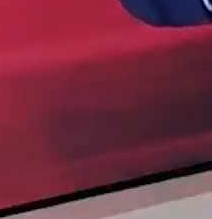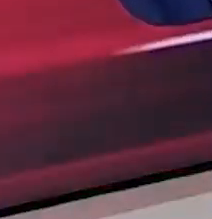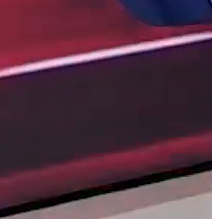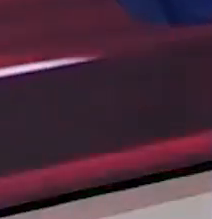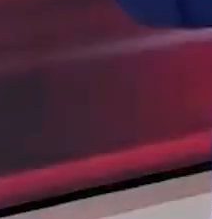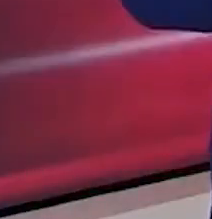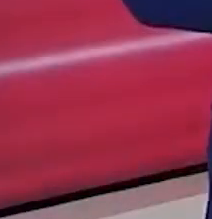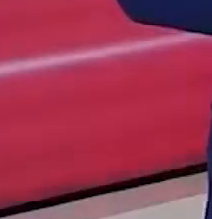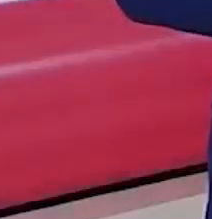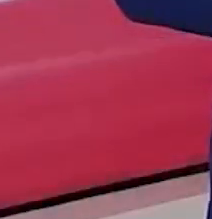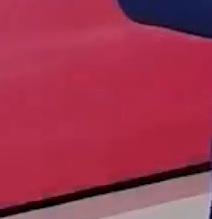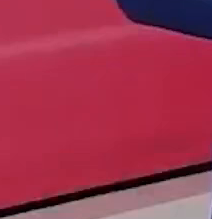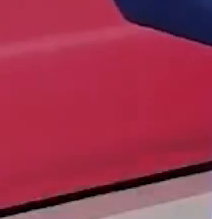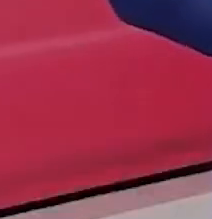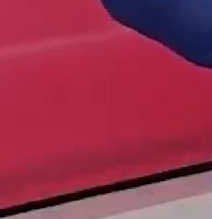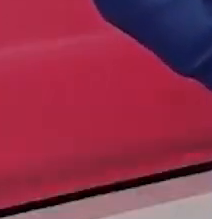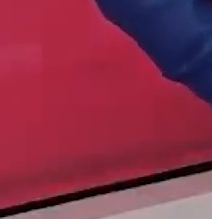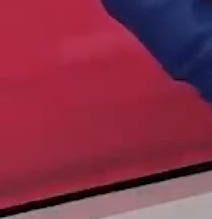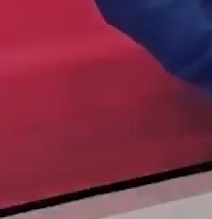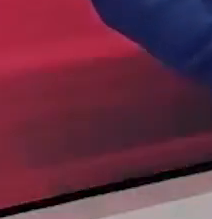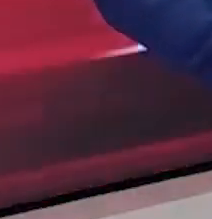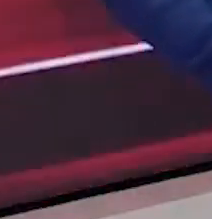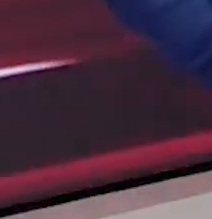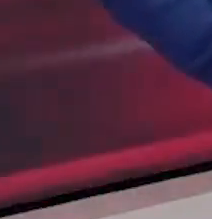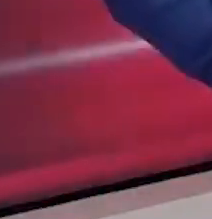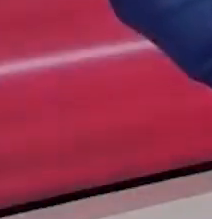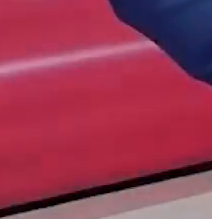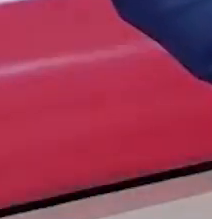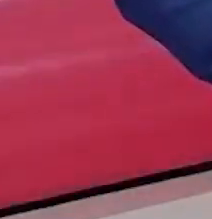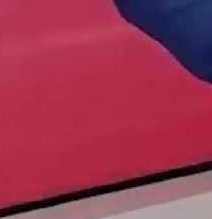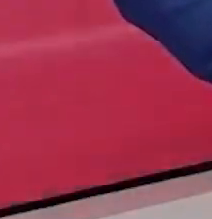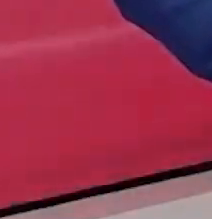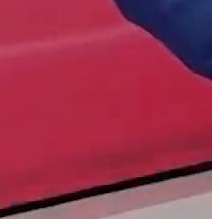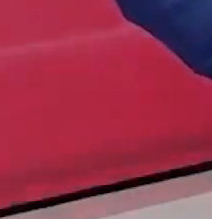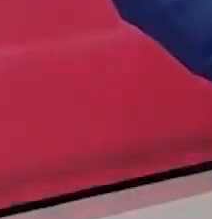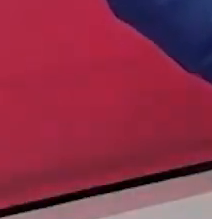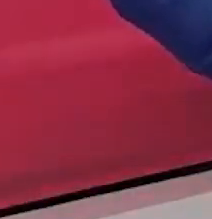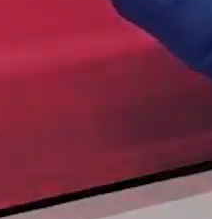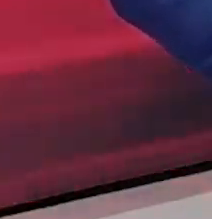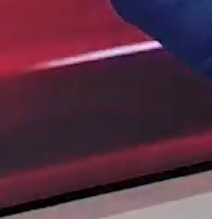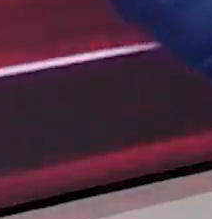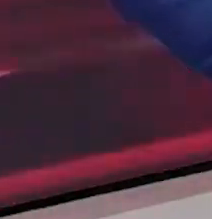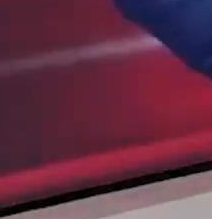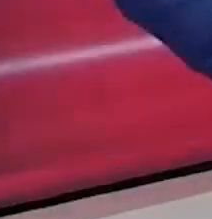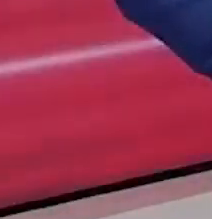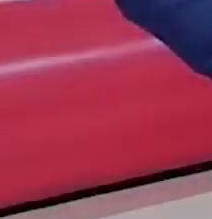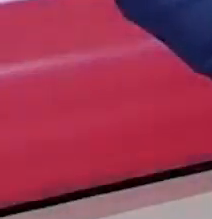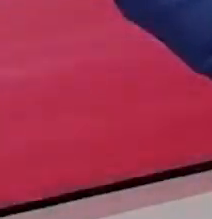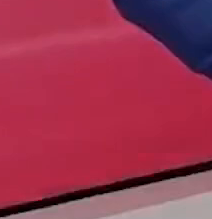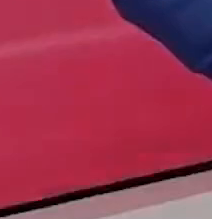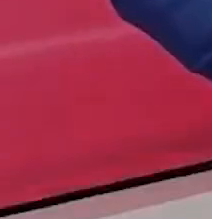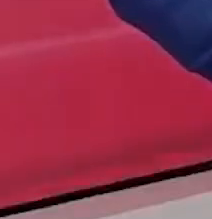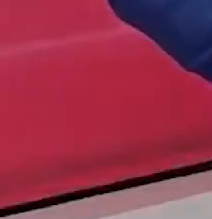para laging una sa mga balita, bisitahin at mag-subscribe sa GMA Integrated News sa YouTube. Sa mga kapuso